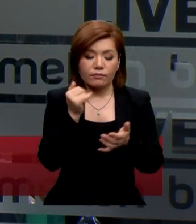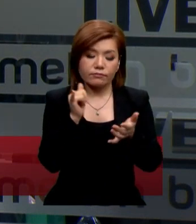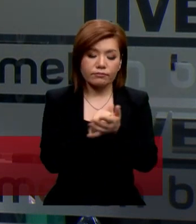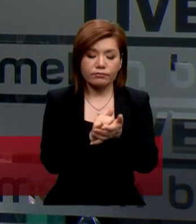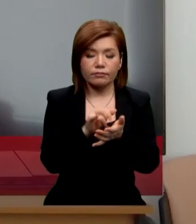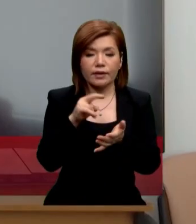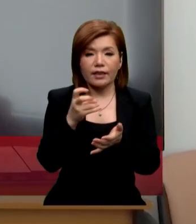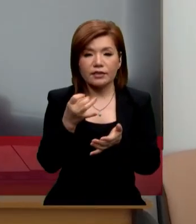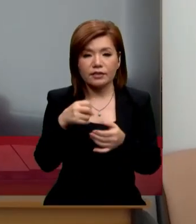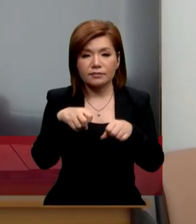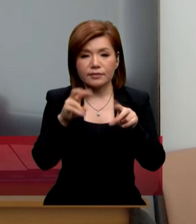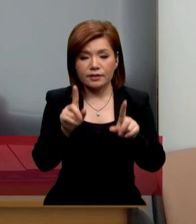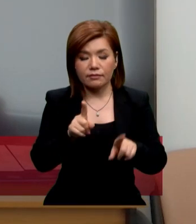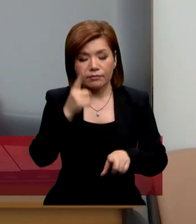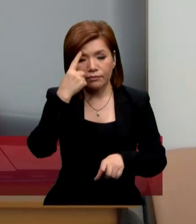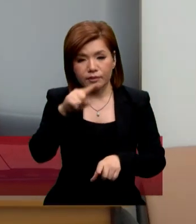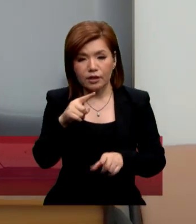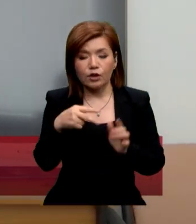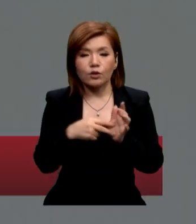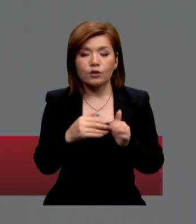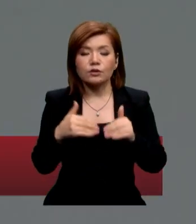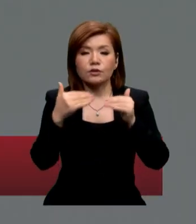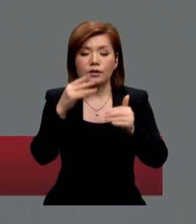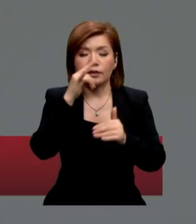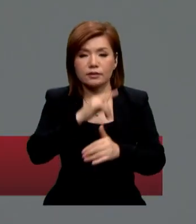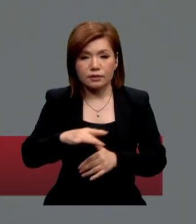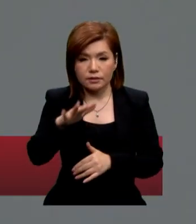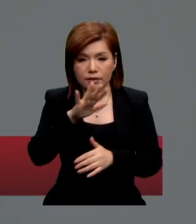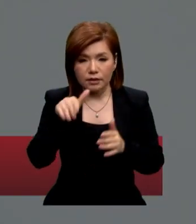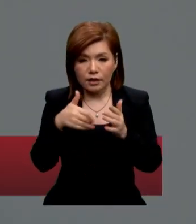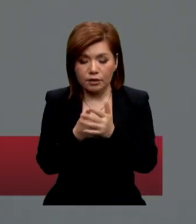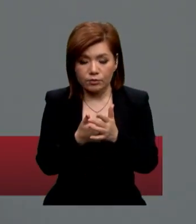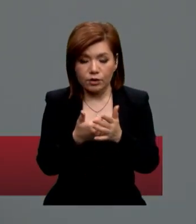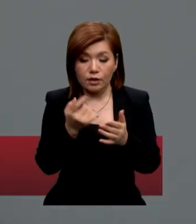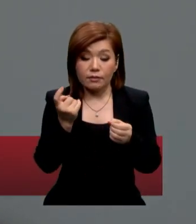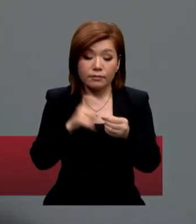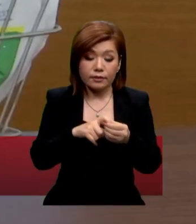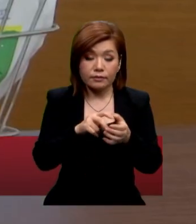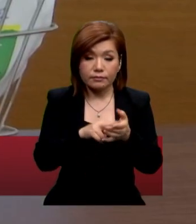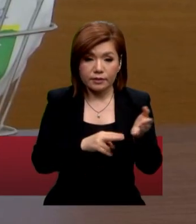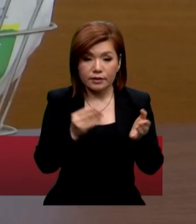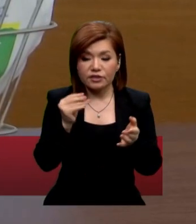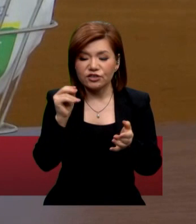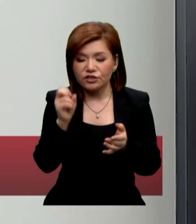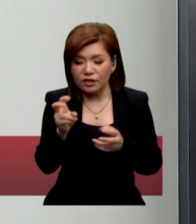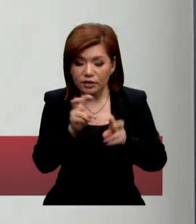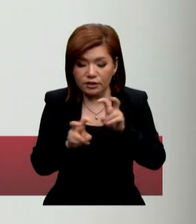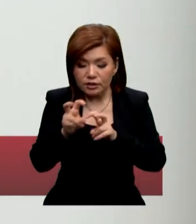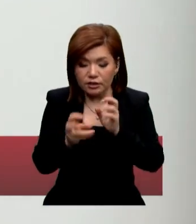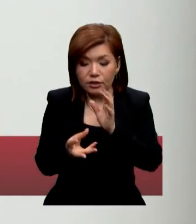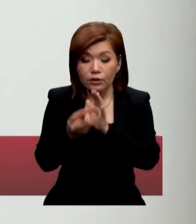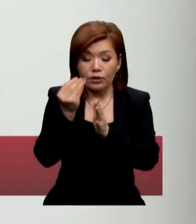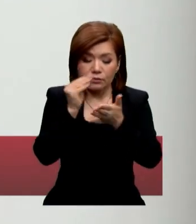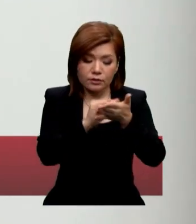разработанное специально для фиксации роста цен в Казахстане до сих пор регистраторы собирали фискальные чеки и вписывали